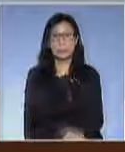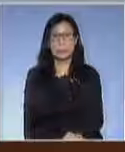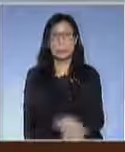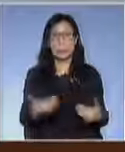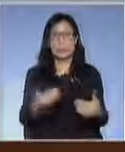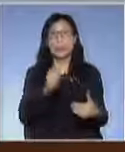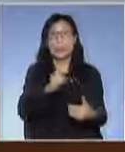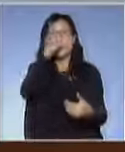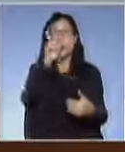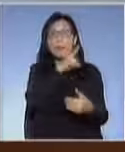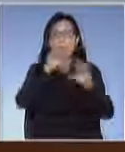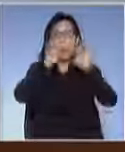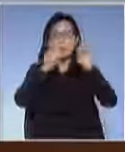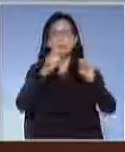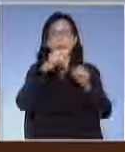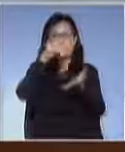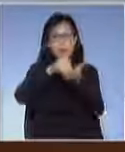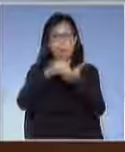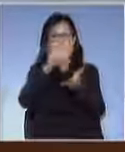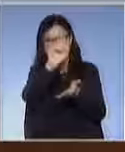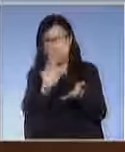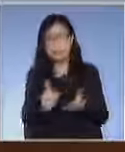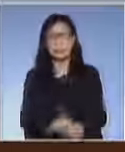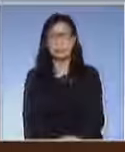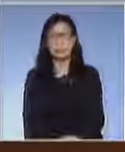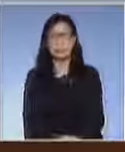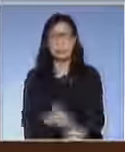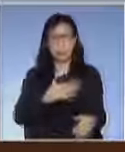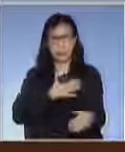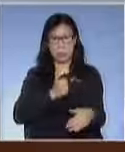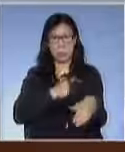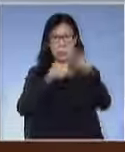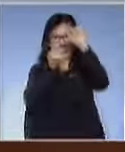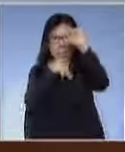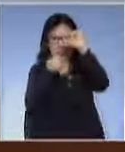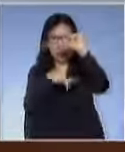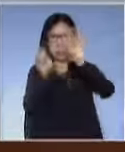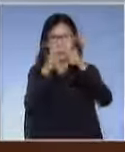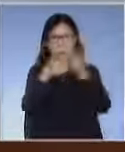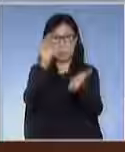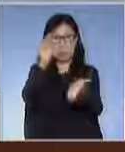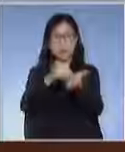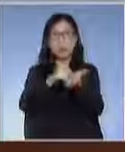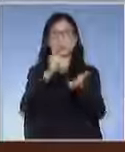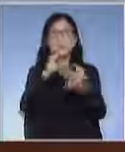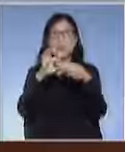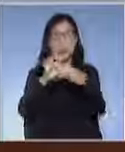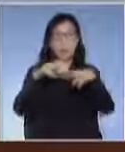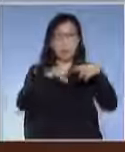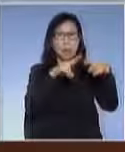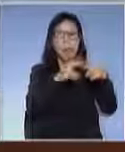上星期公布執行細節，並預期今年7月落實推行該項措